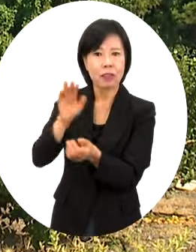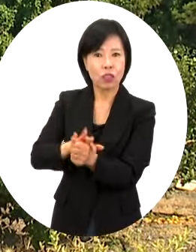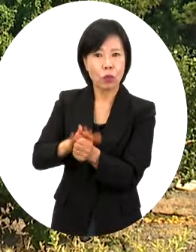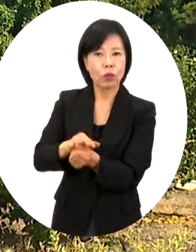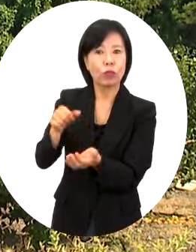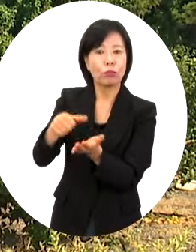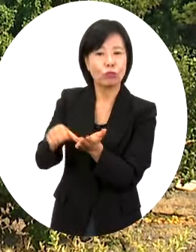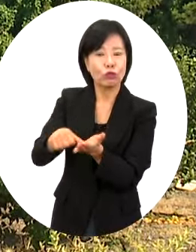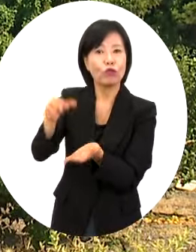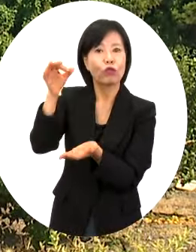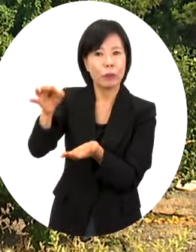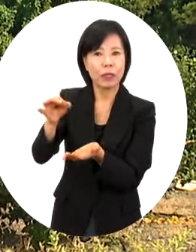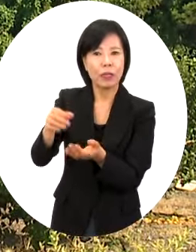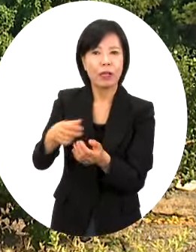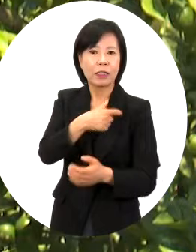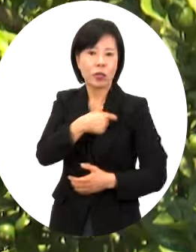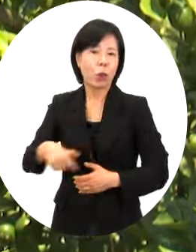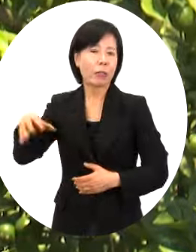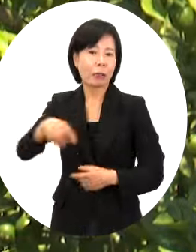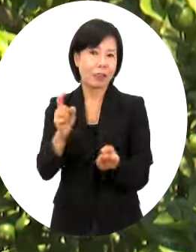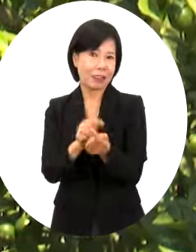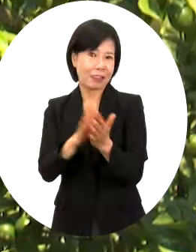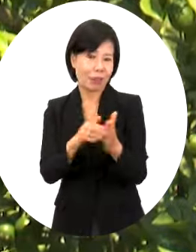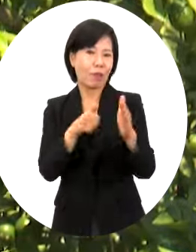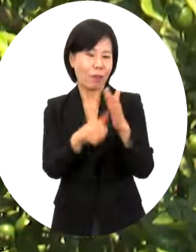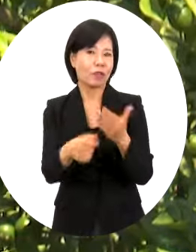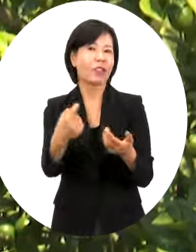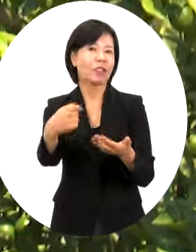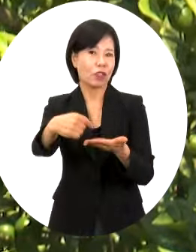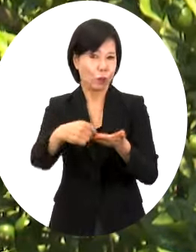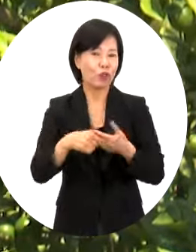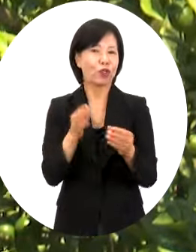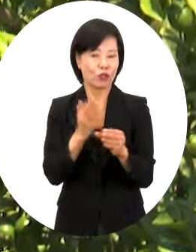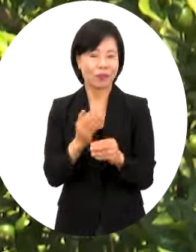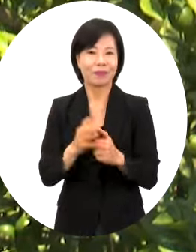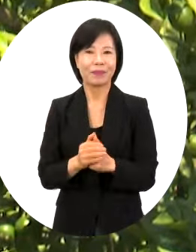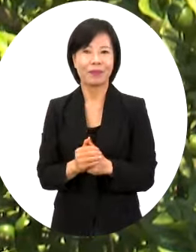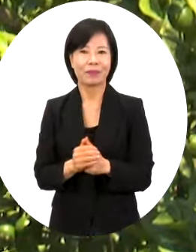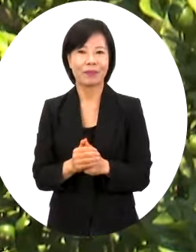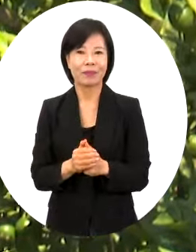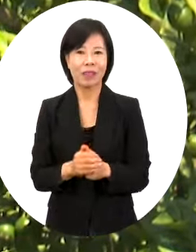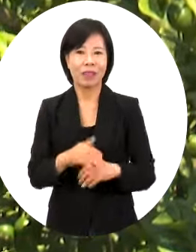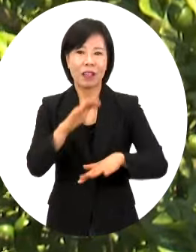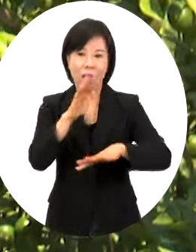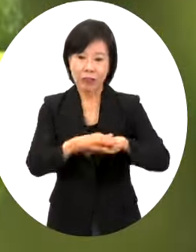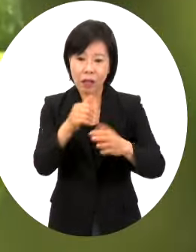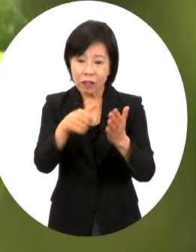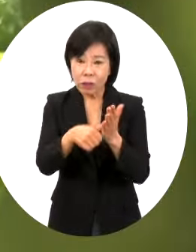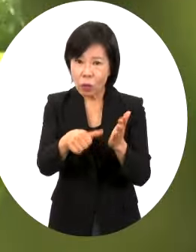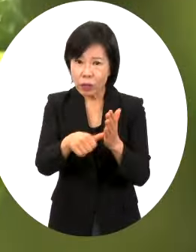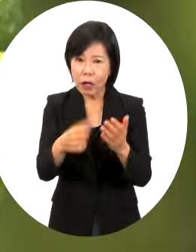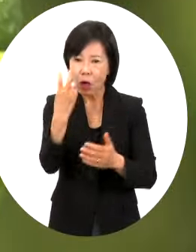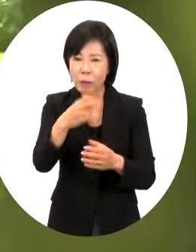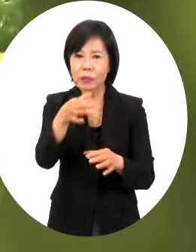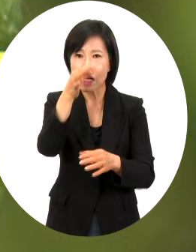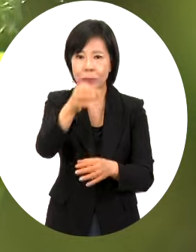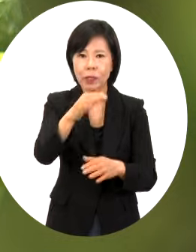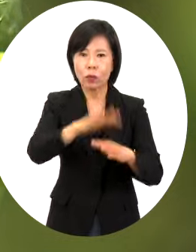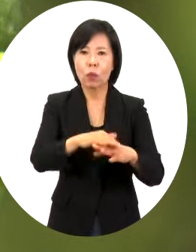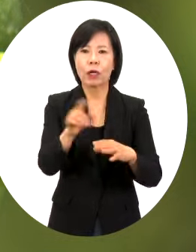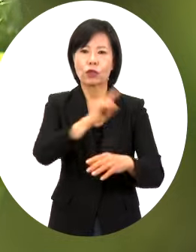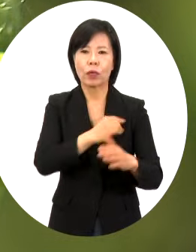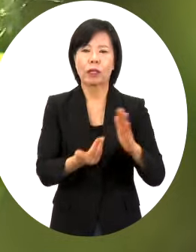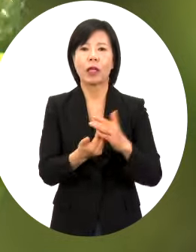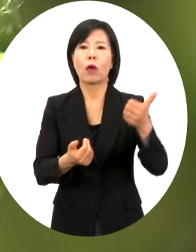농가를 대상으로 지원하는 물류비는 가까운 읍면동 사무소에서 접수하고 있는데요. 잔류농약 안전성